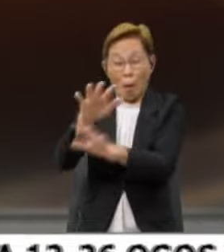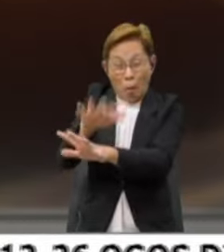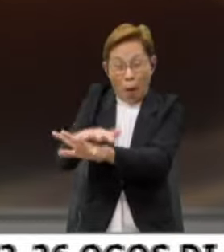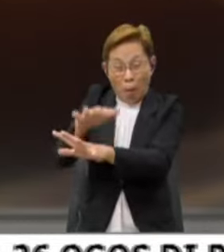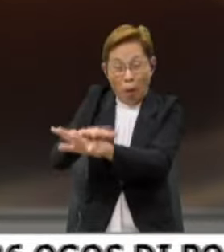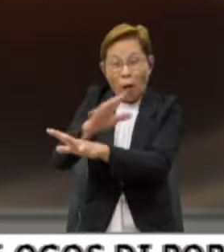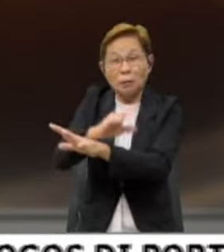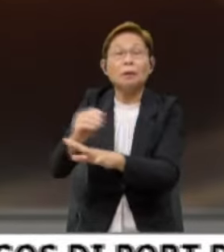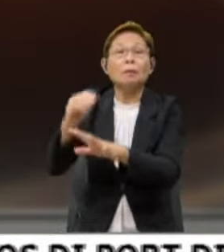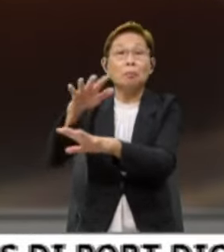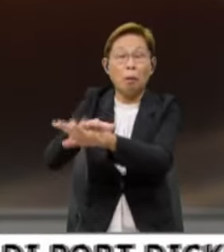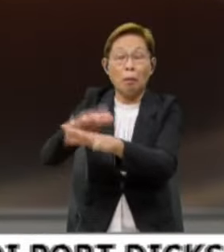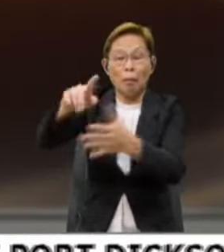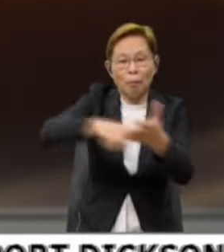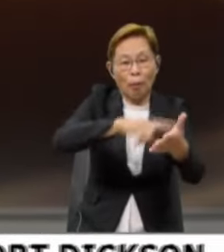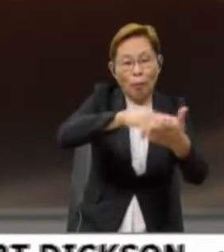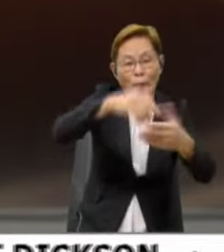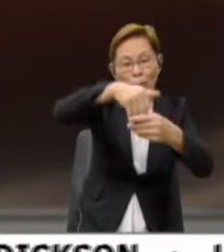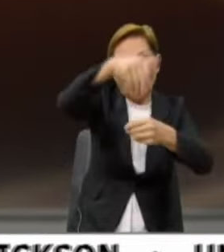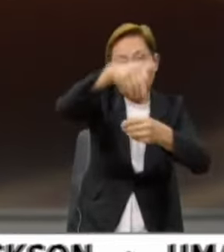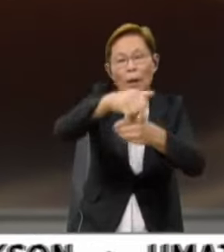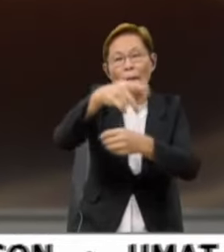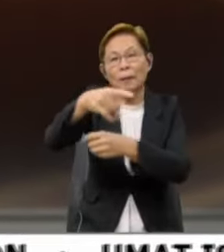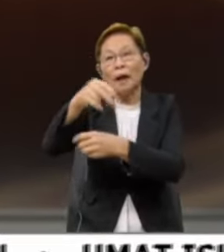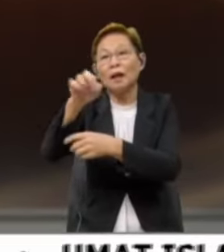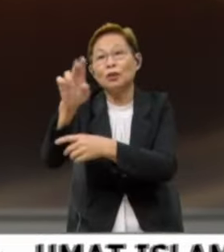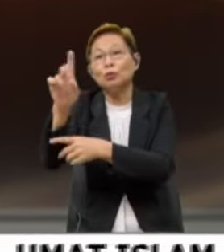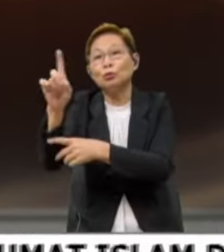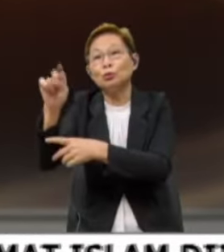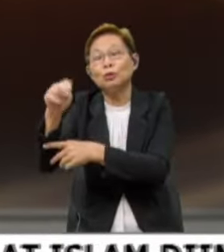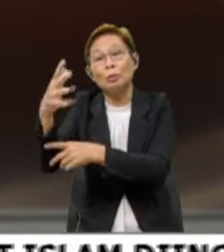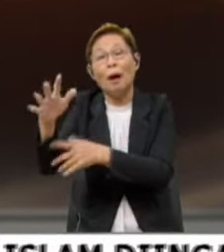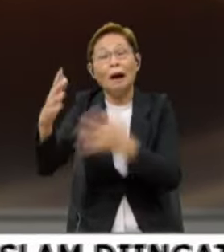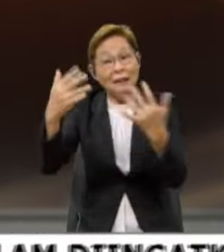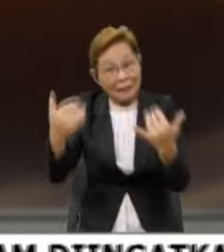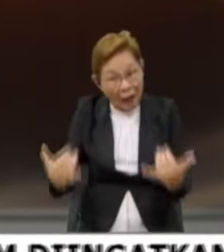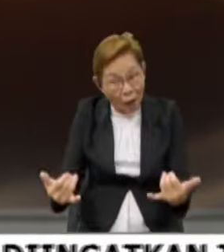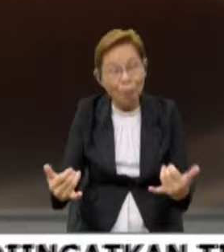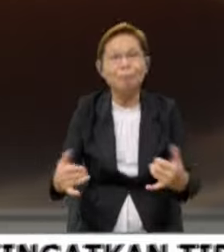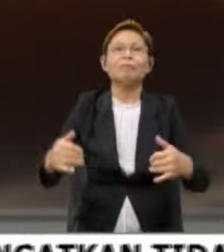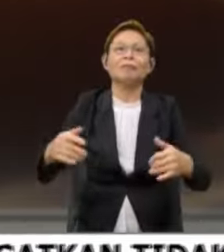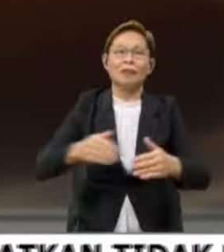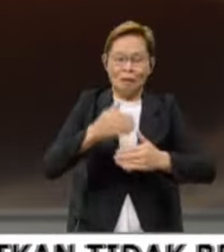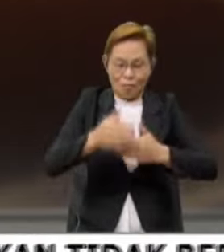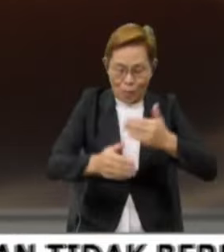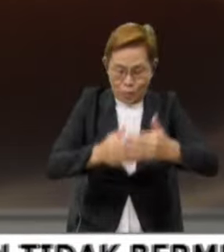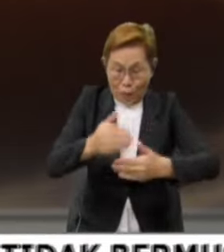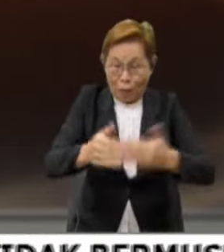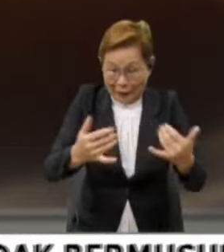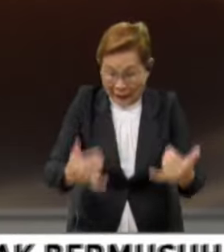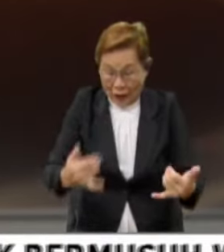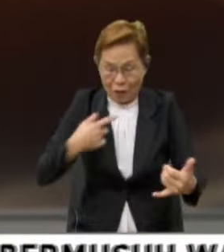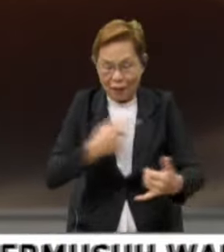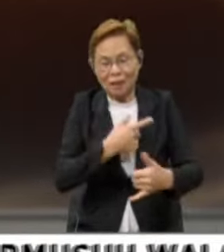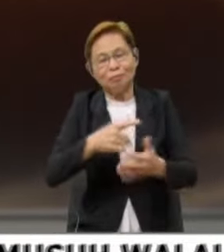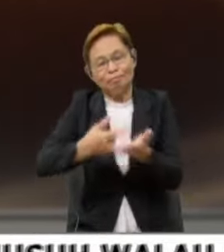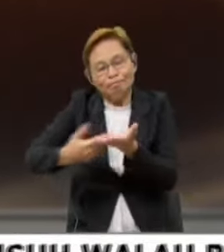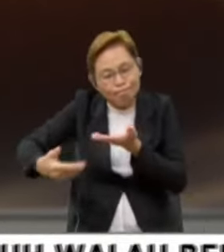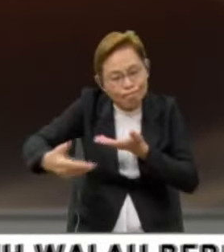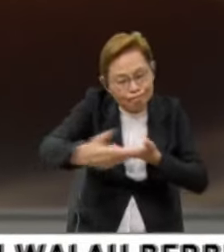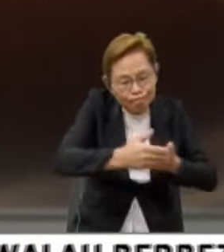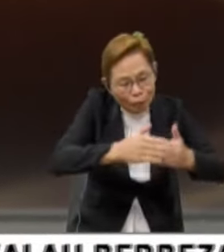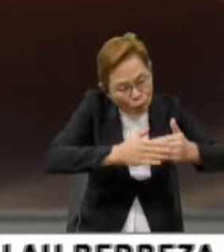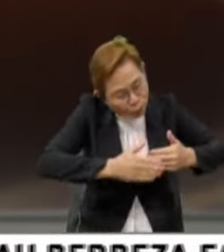dan juga Major dalam pengundian PR yudon ke-15 pada hari ini tidak dilupakan juga prosedur pada hari ini kita akan lebih bercakap